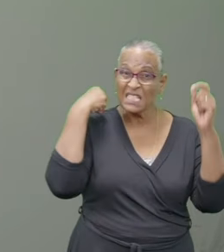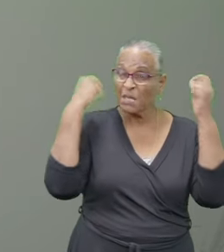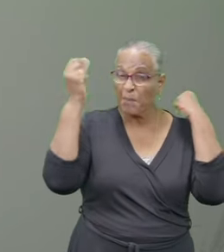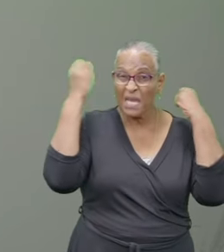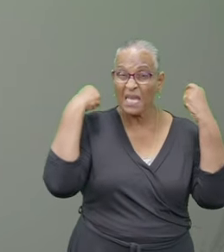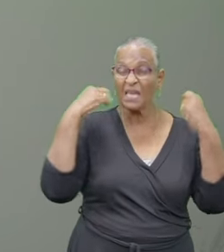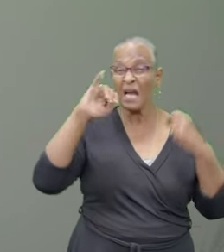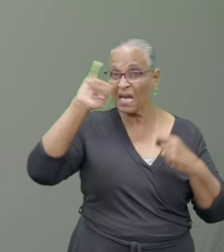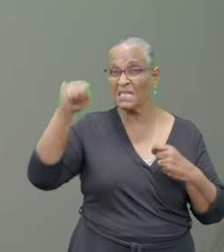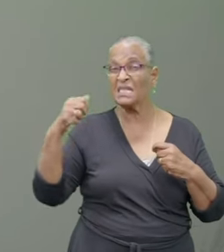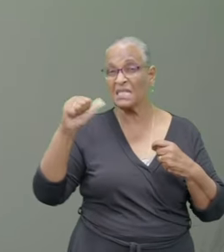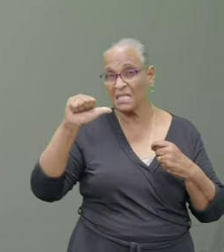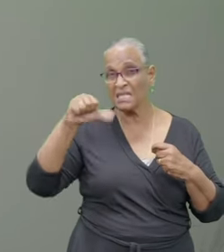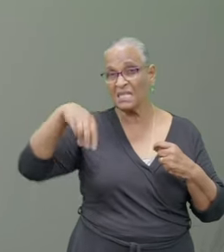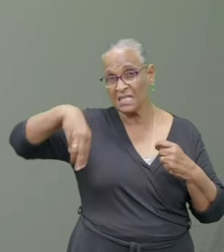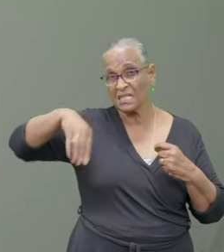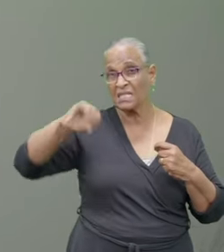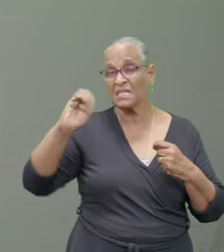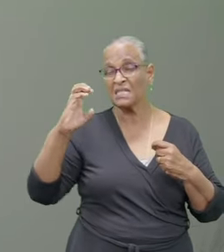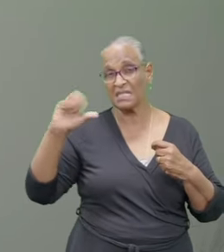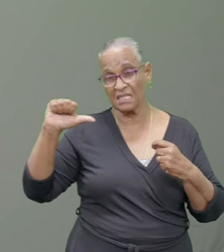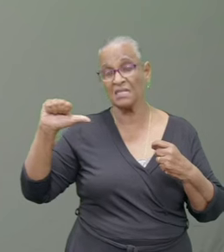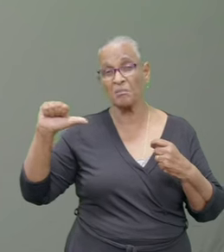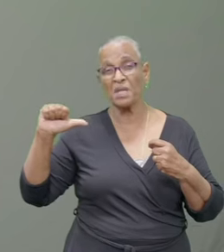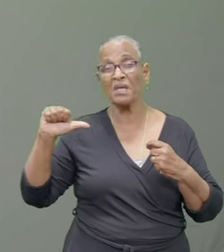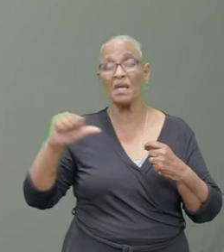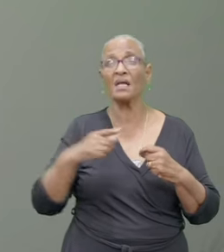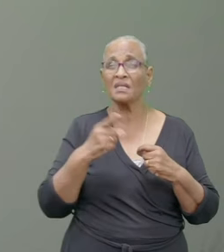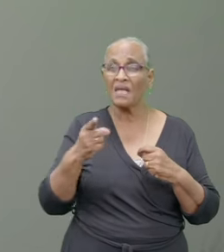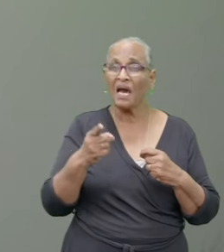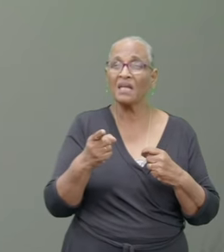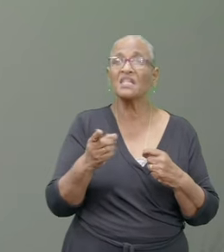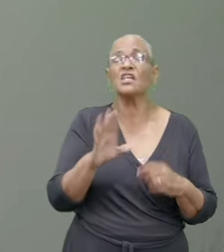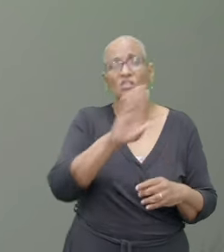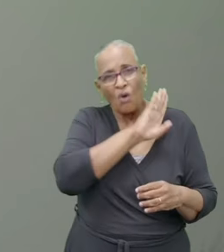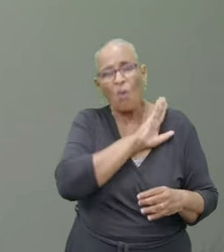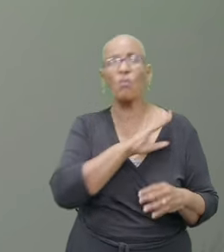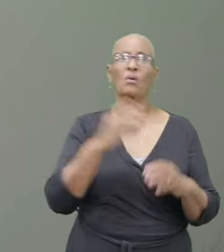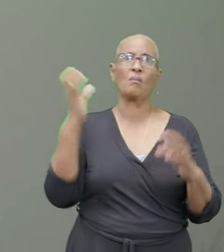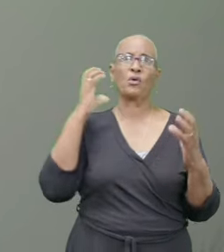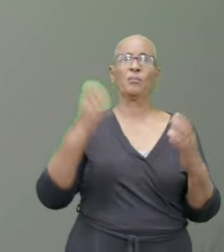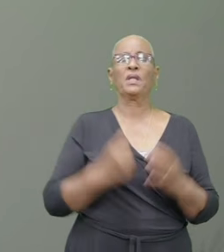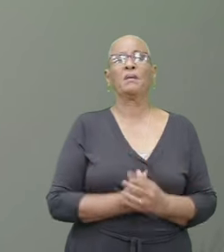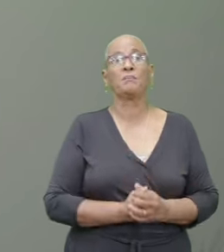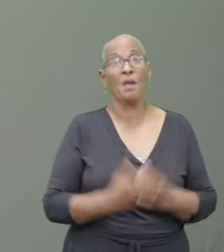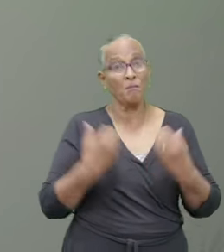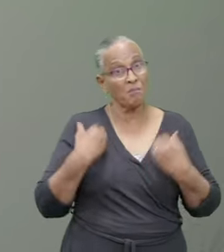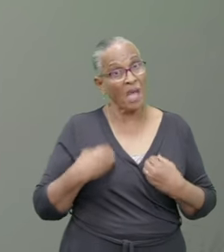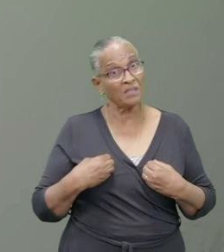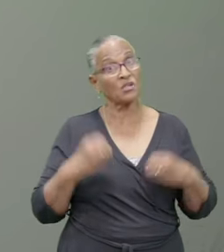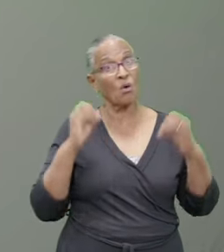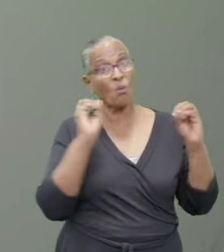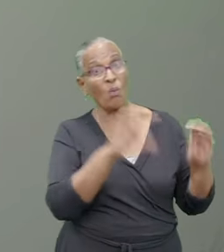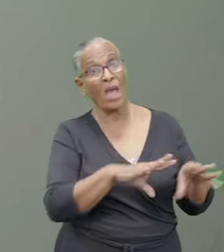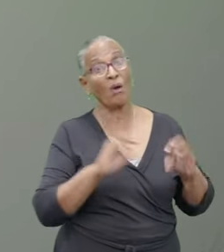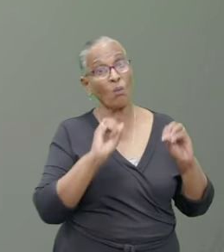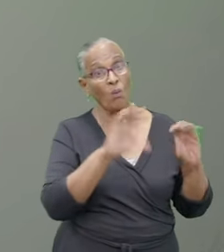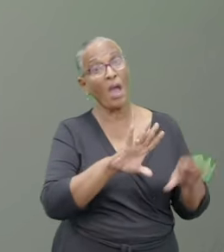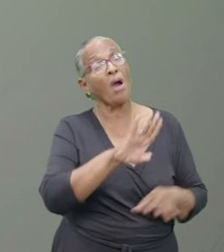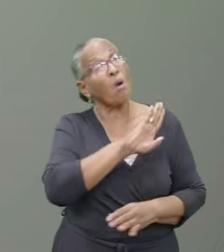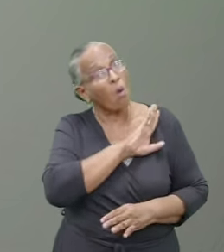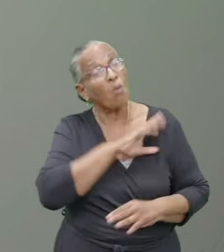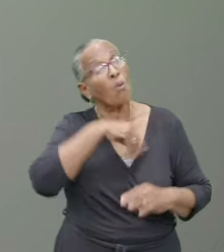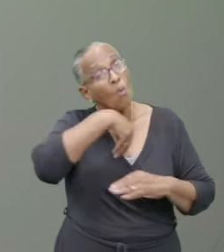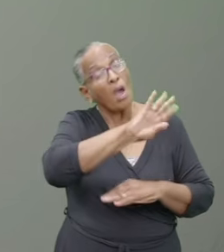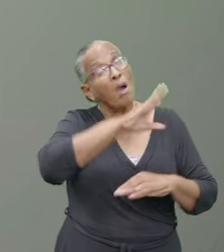alleen nodig om het brain drain vraagstuk op te lossen. Wij adresseren hier een bepaalde issue. Ik heb uitgelegd hoe het op die toelage zijn